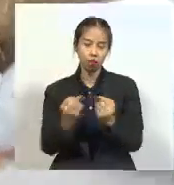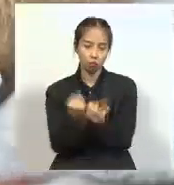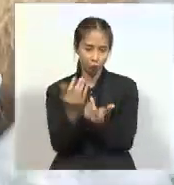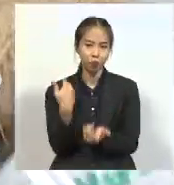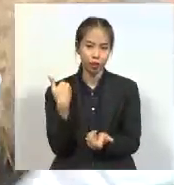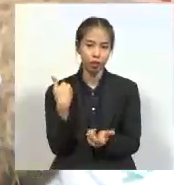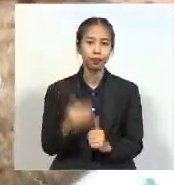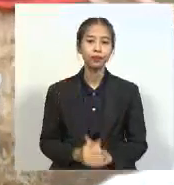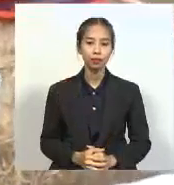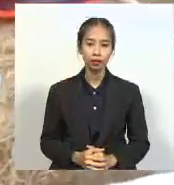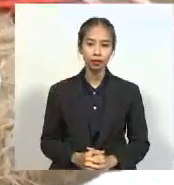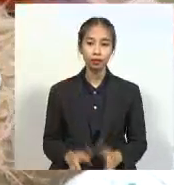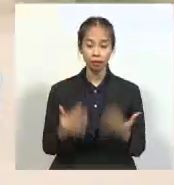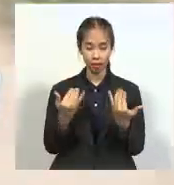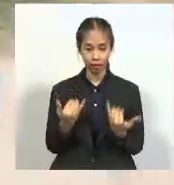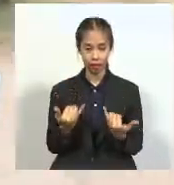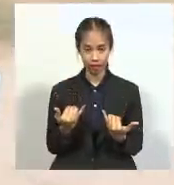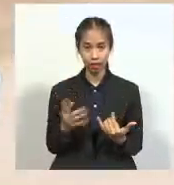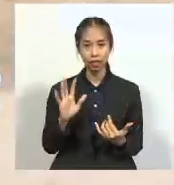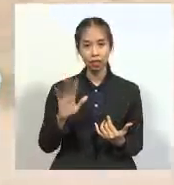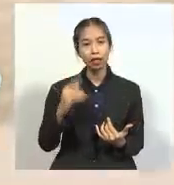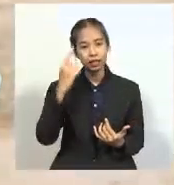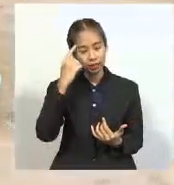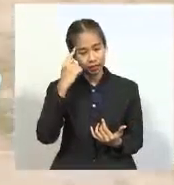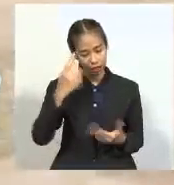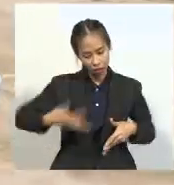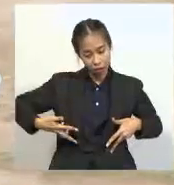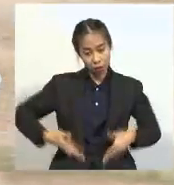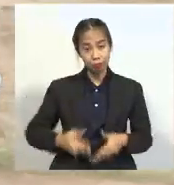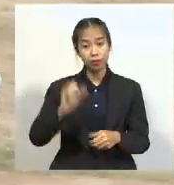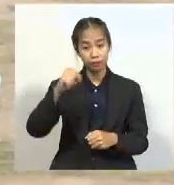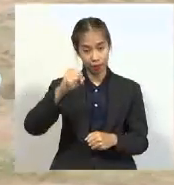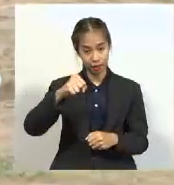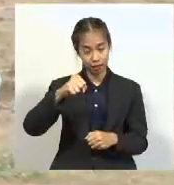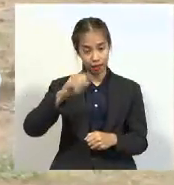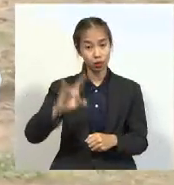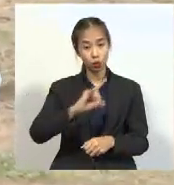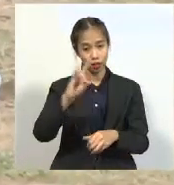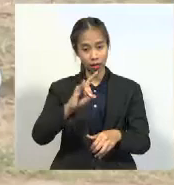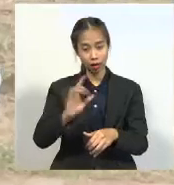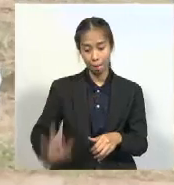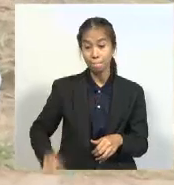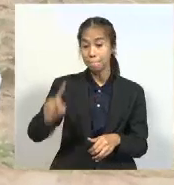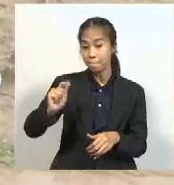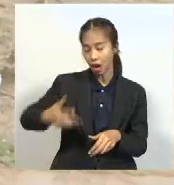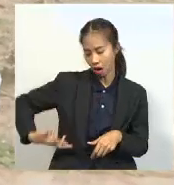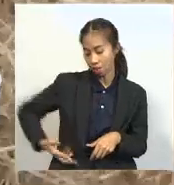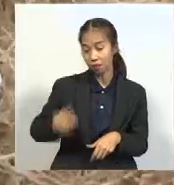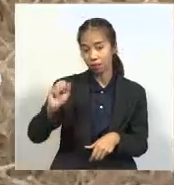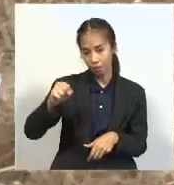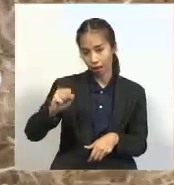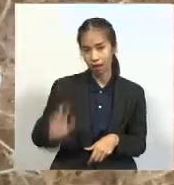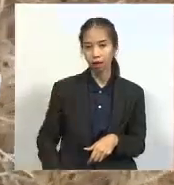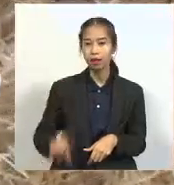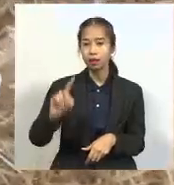คือตอนนี้พอมาสัตว์รวมกันเนี่ยเราจะมีการสามารถที่จะทำหมันหลังจากนี ้ครับ ในส่วนของสุนัขถูกต้องไหมคะ ในส่วนของสุนัขและแมว